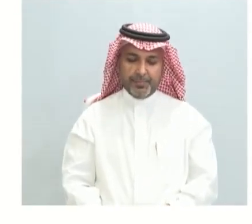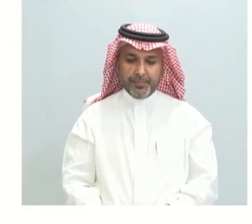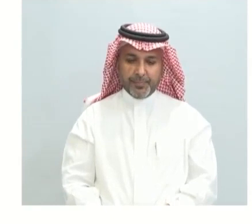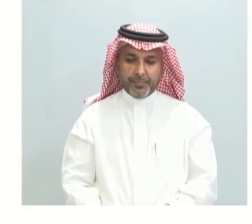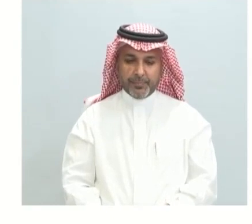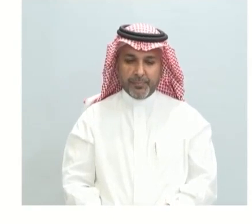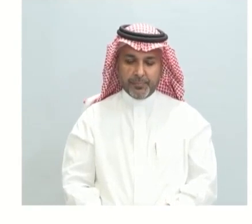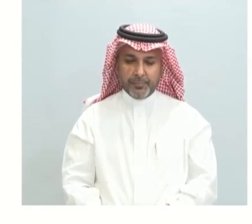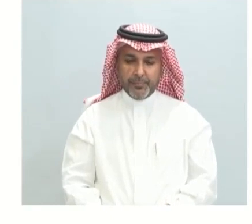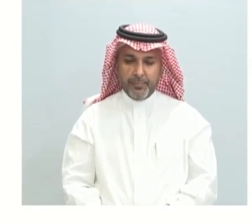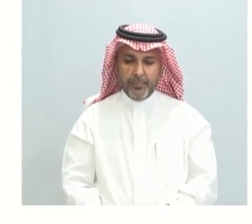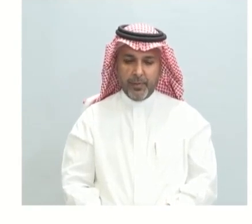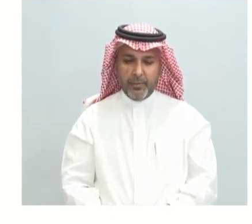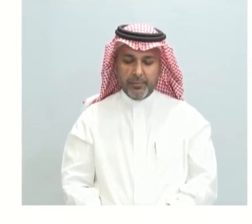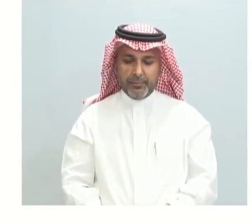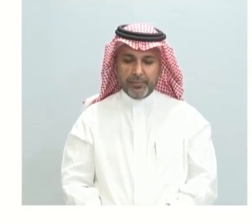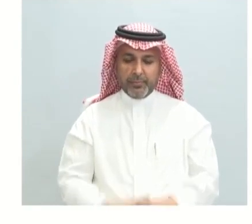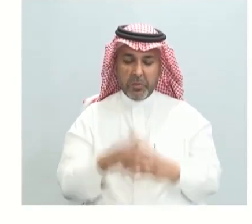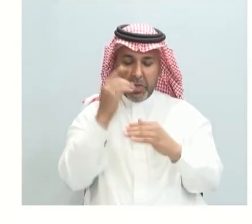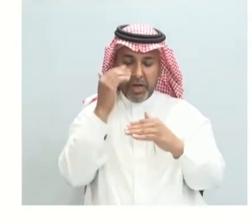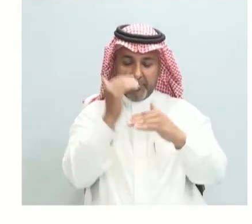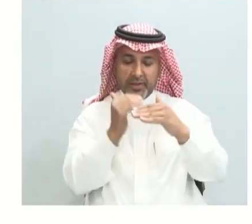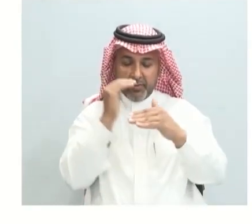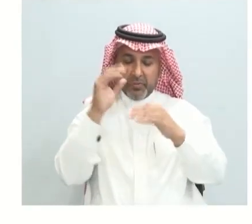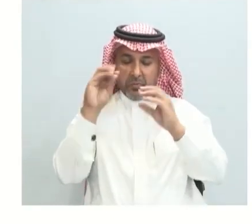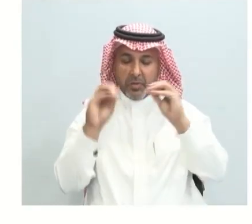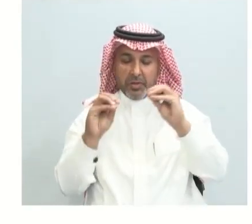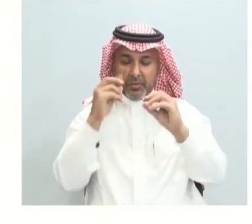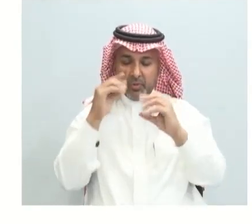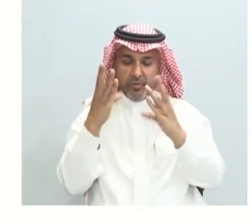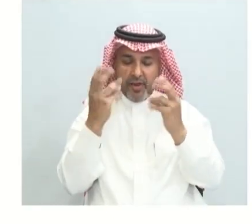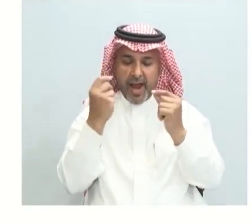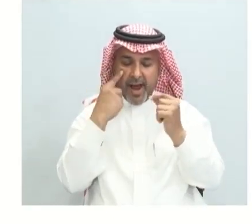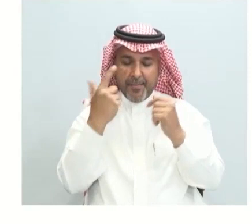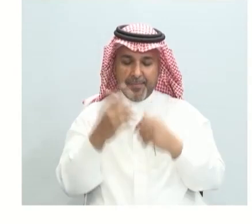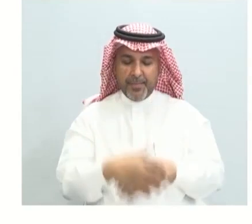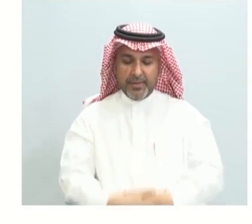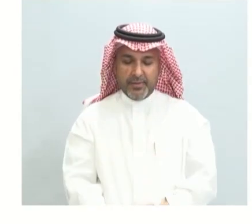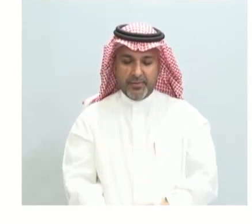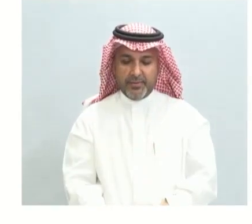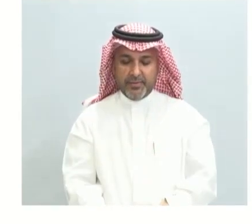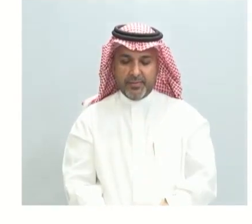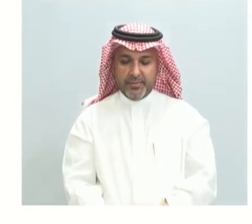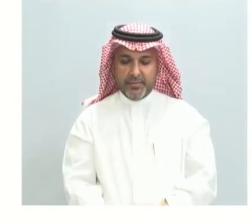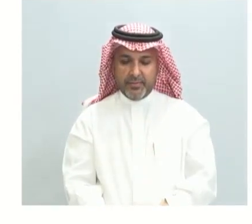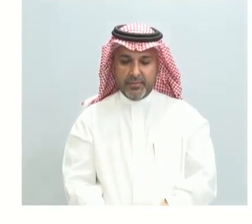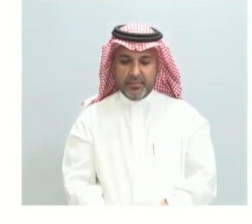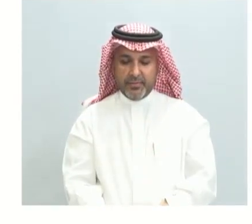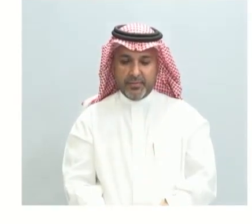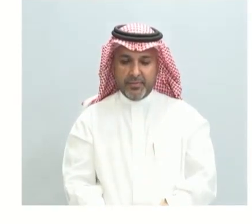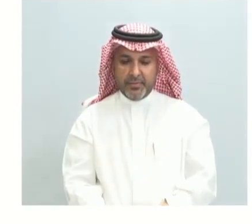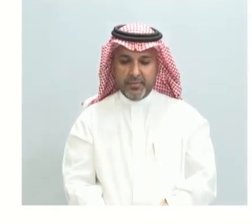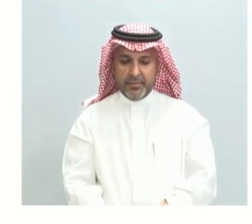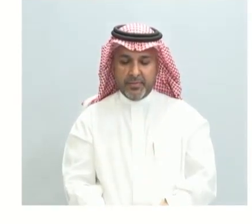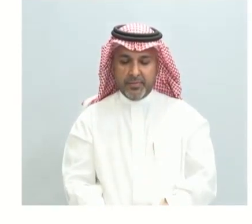هي حقه الجي على 6.7 يساوي ساين الاف على الس وبالتالي فان الاف تساوي